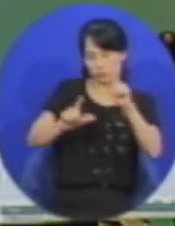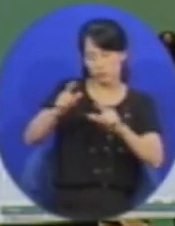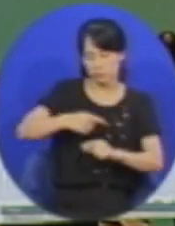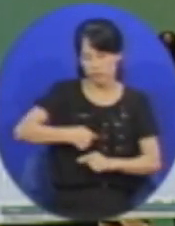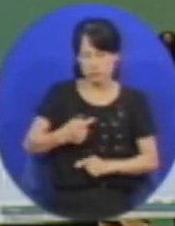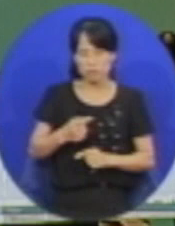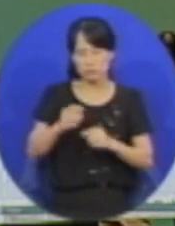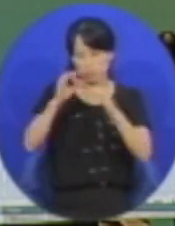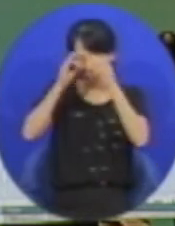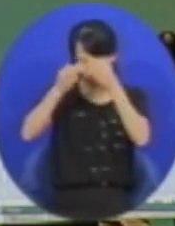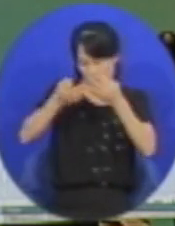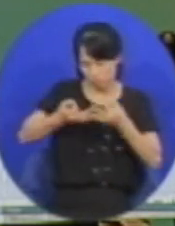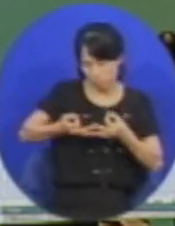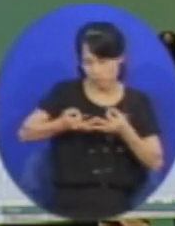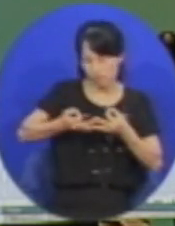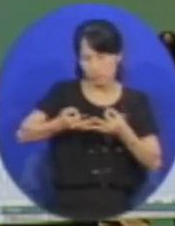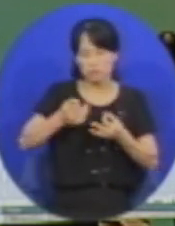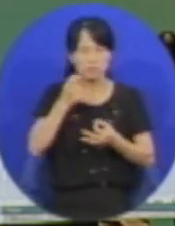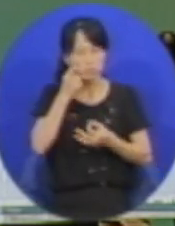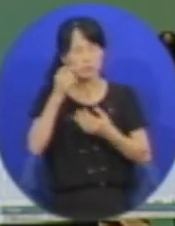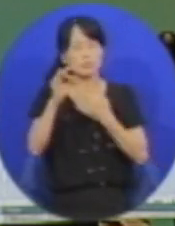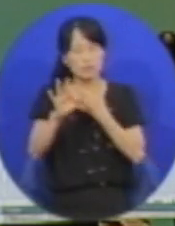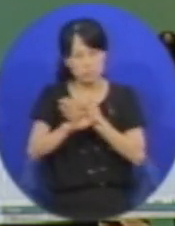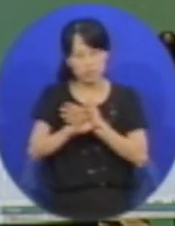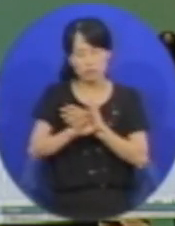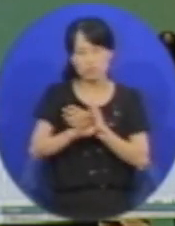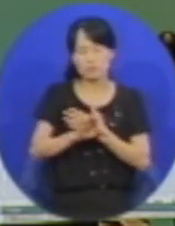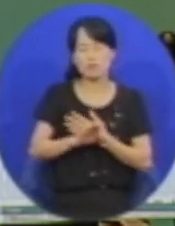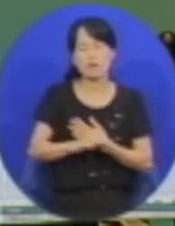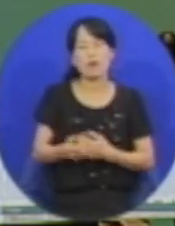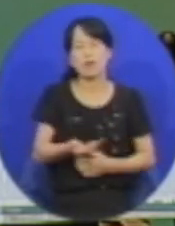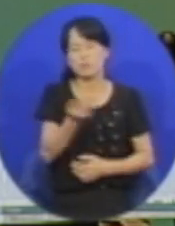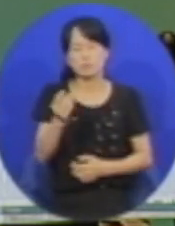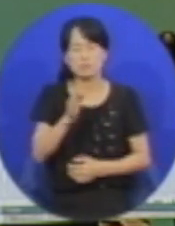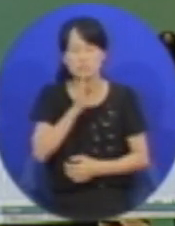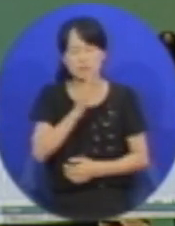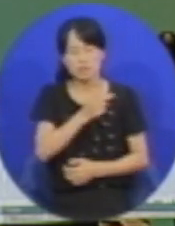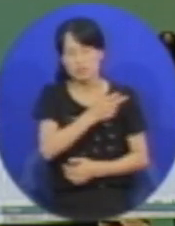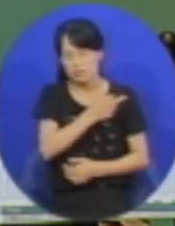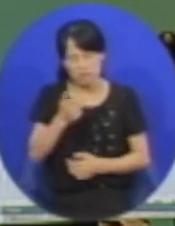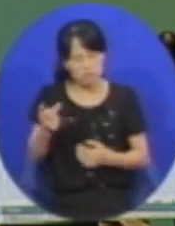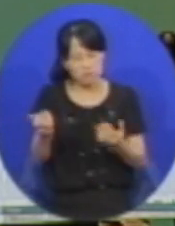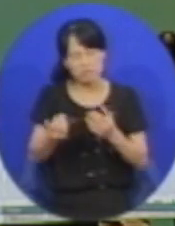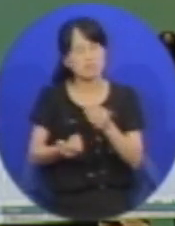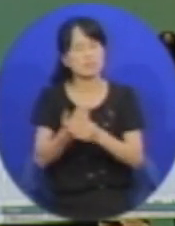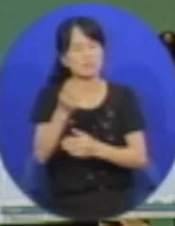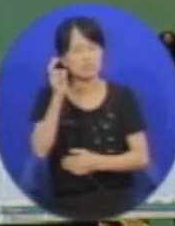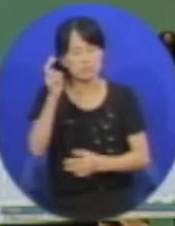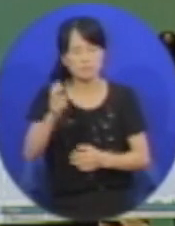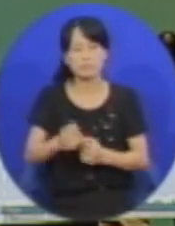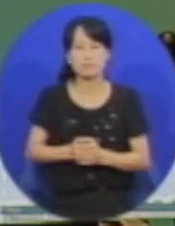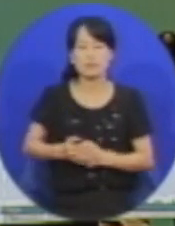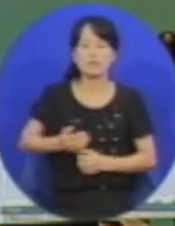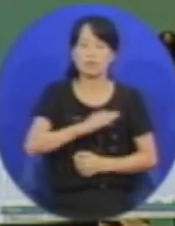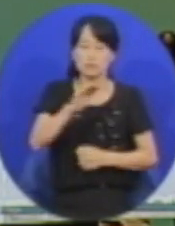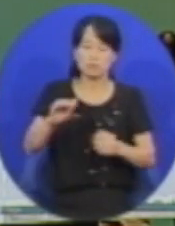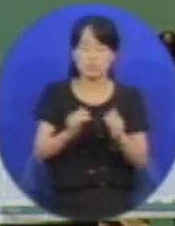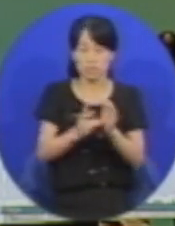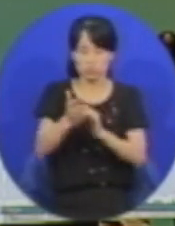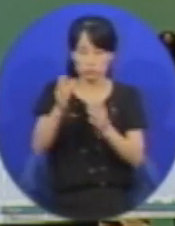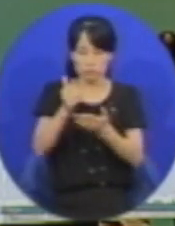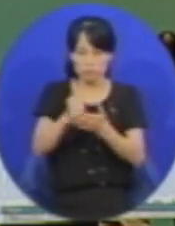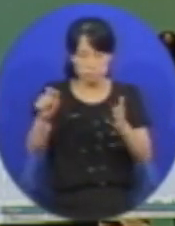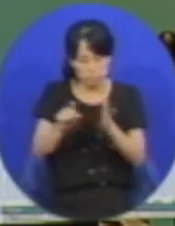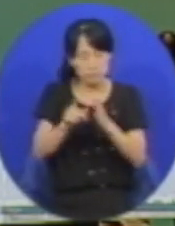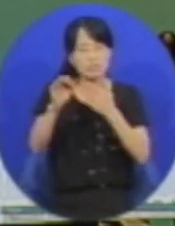스스로 잘 점검해 보지 못하면 여러분 정말 큰일 나는 일이에요. 우리가 예수님을 믿으면